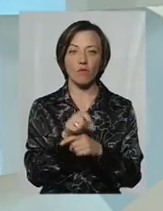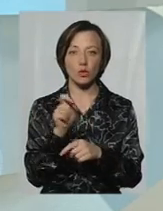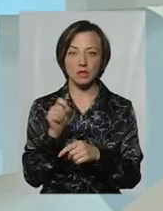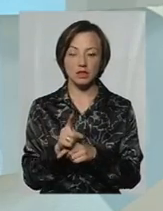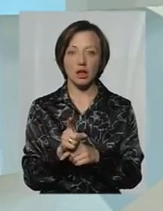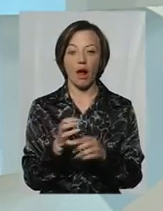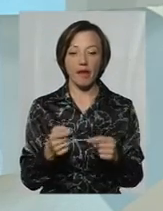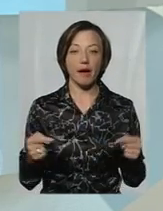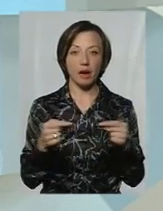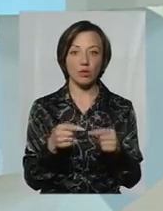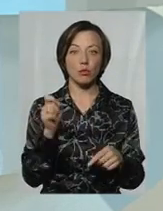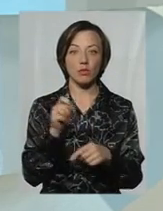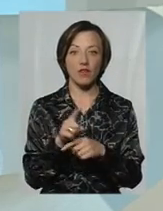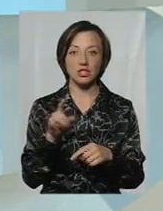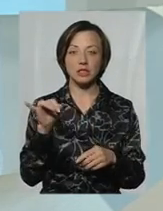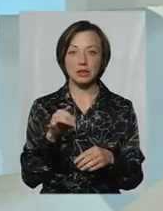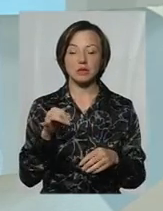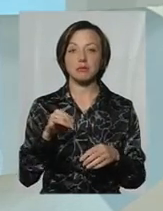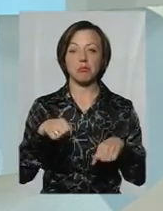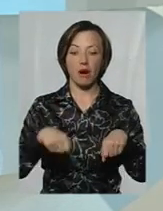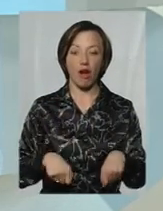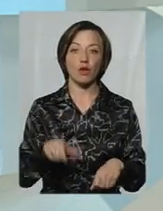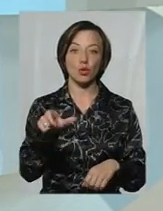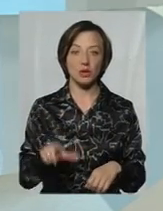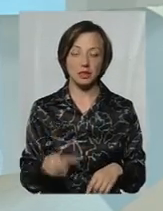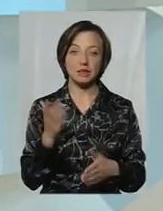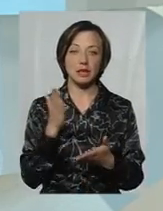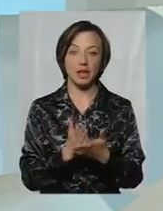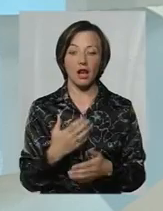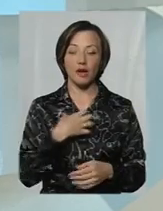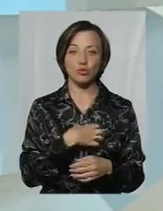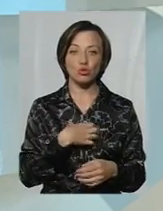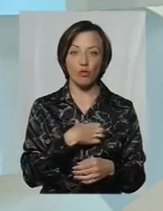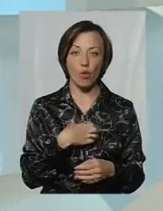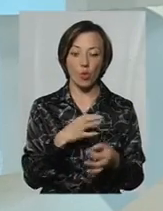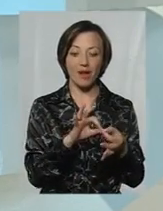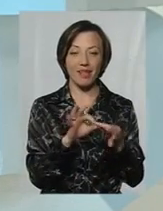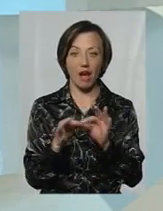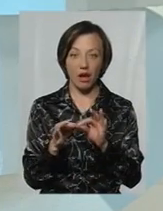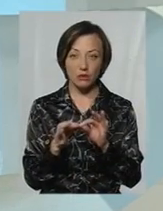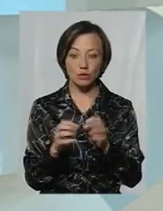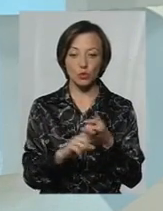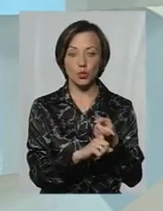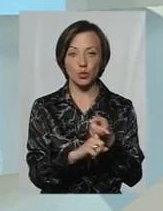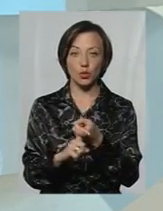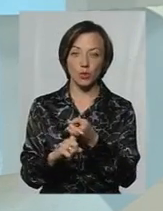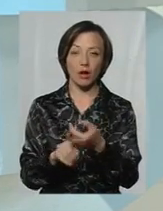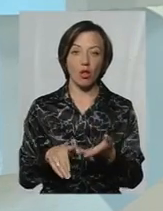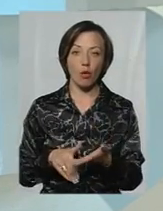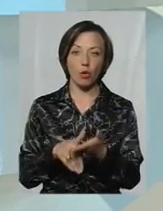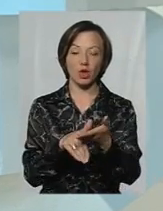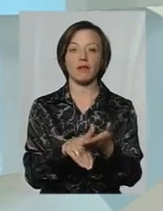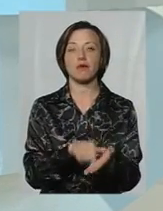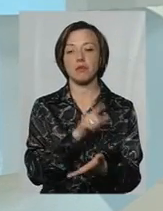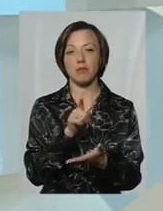А якраз уповноважена з прав людини є тією ключовою ланкою, тим локомотивом, яка